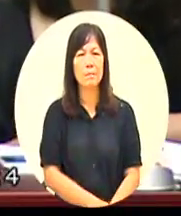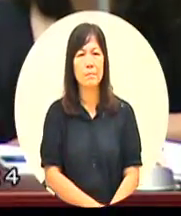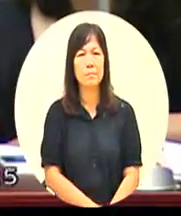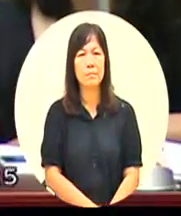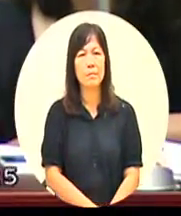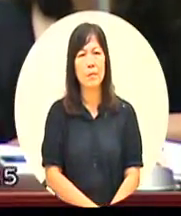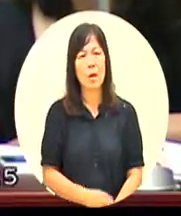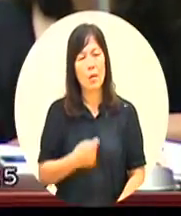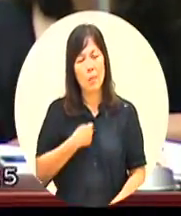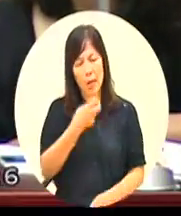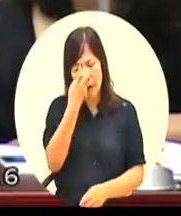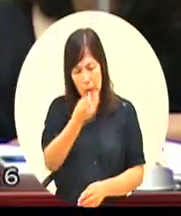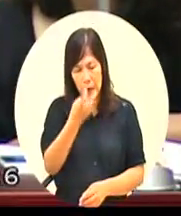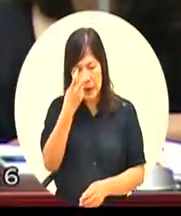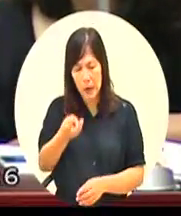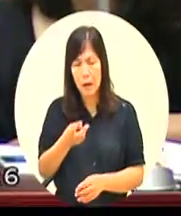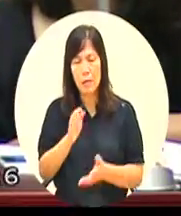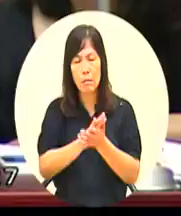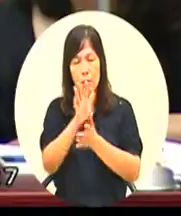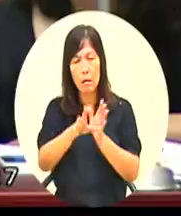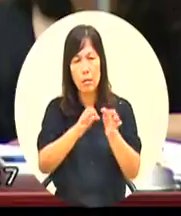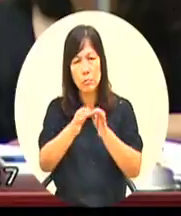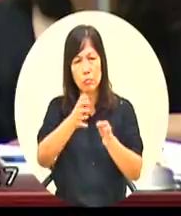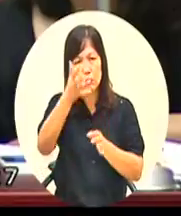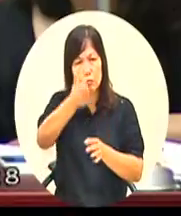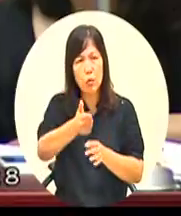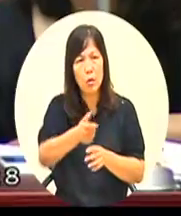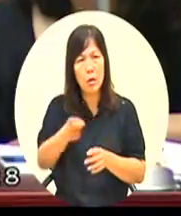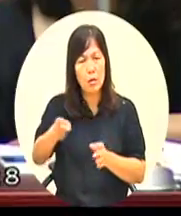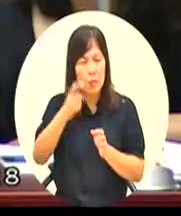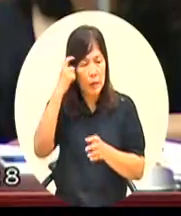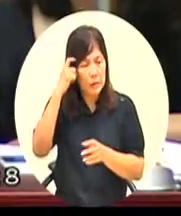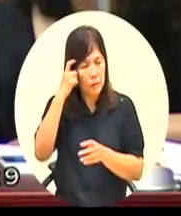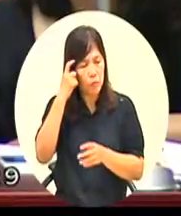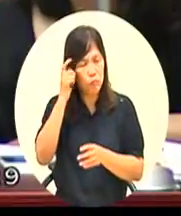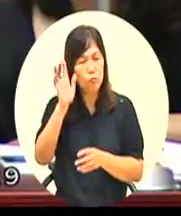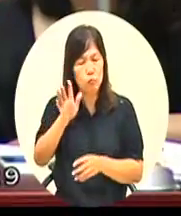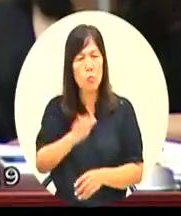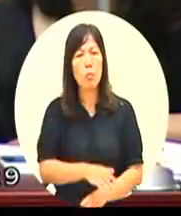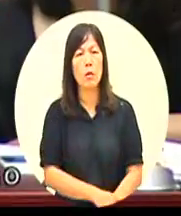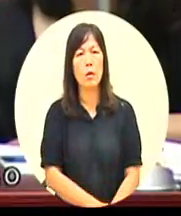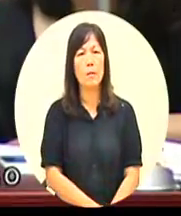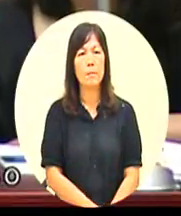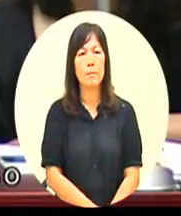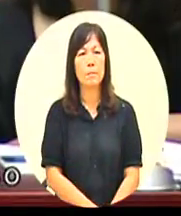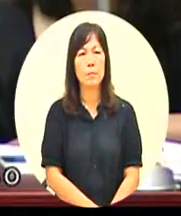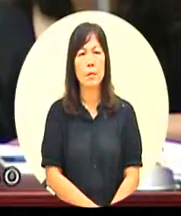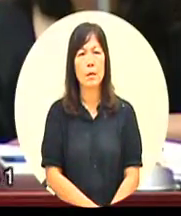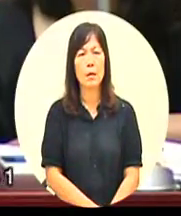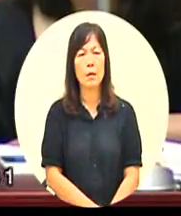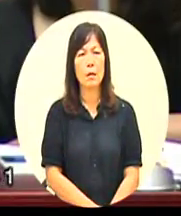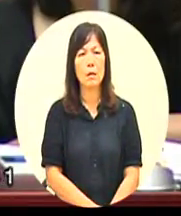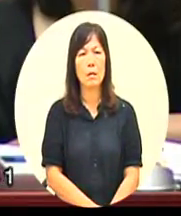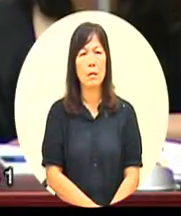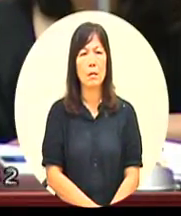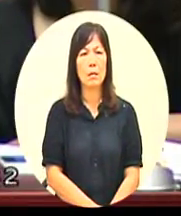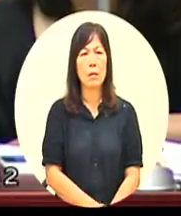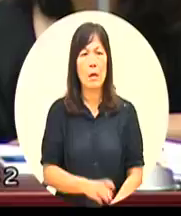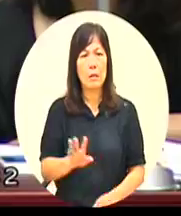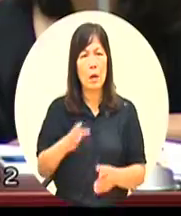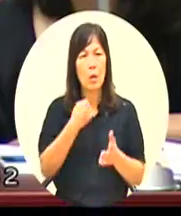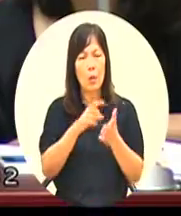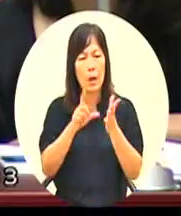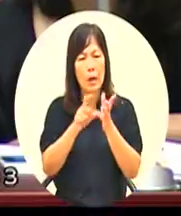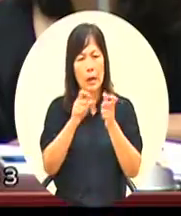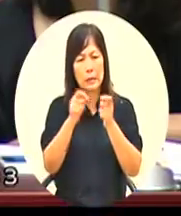们去探访非常多的那个业者他们所考虑的部分啦。因为那边其实并没有一个很长期